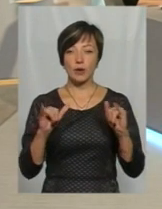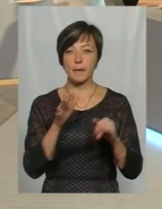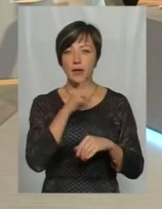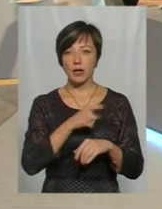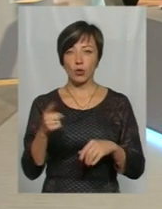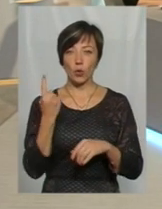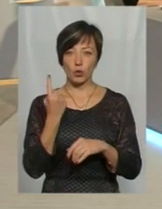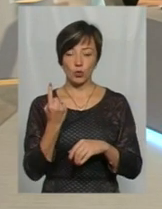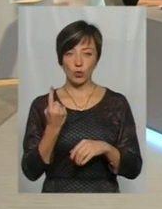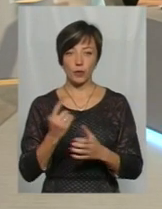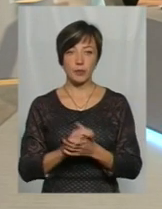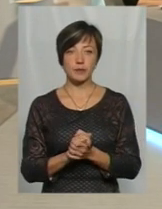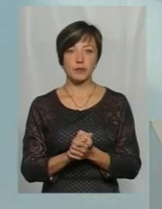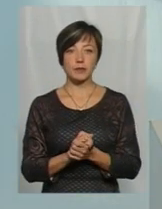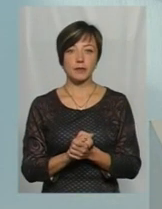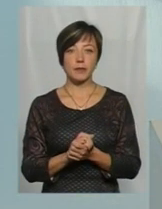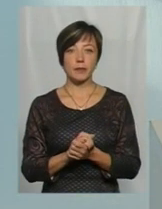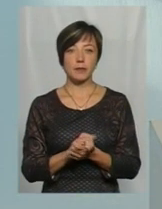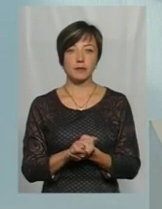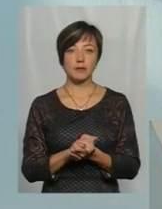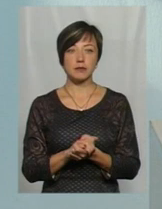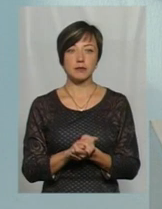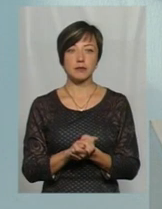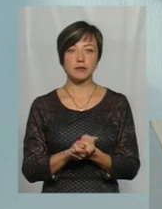одного інкубаційного періоду. От,